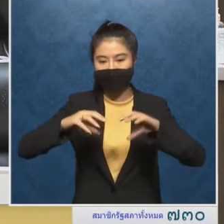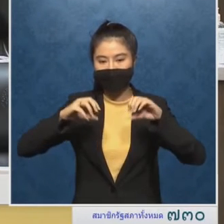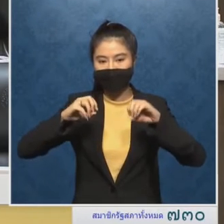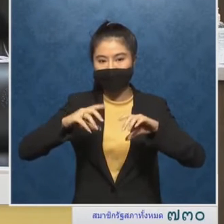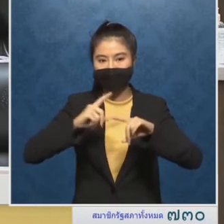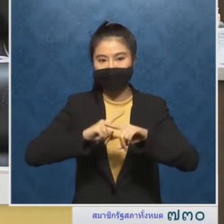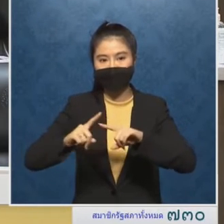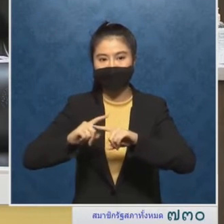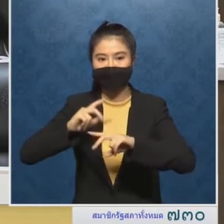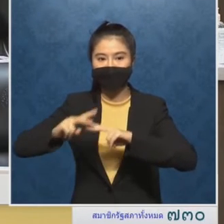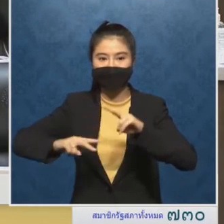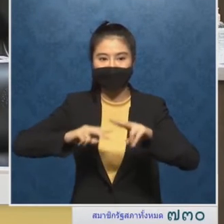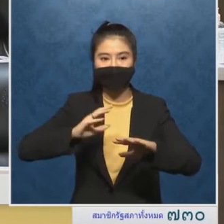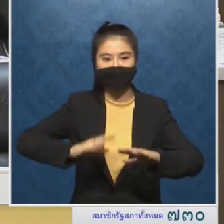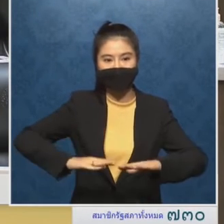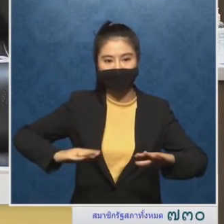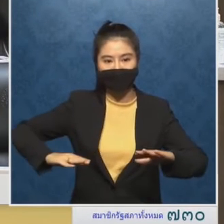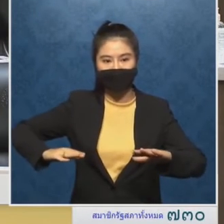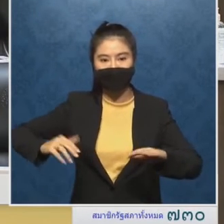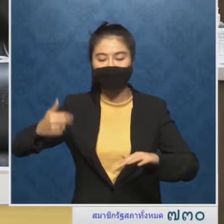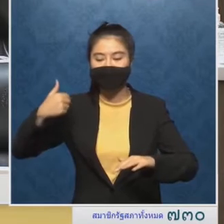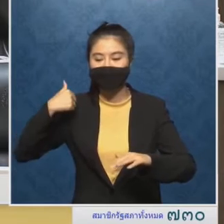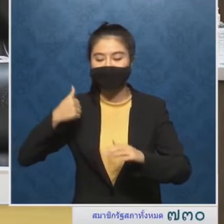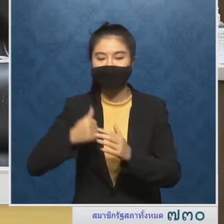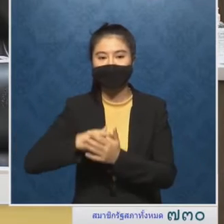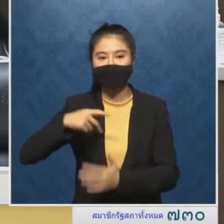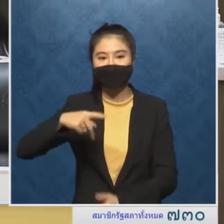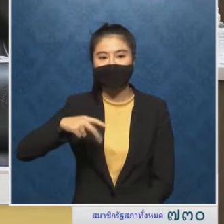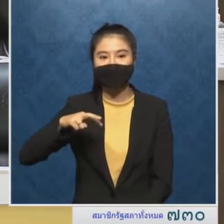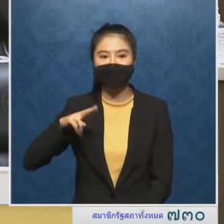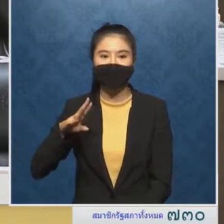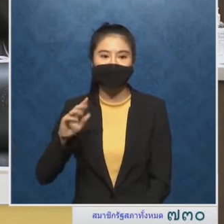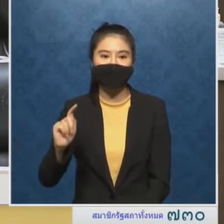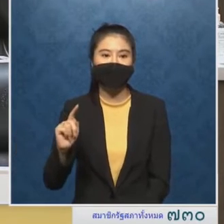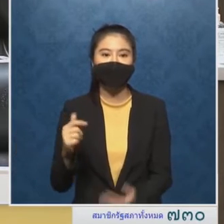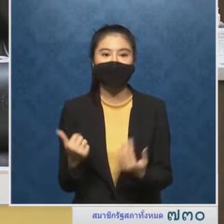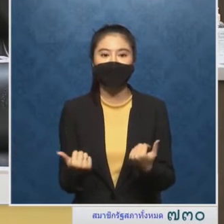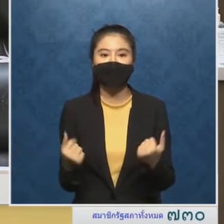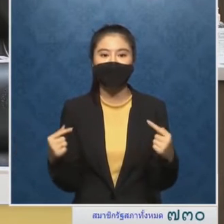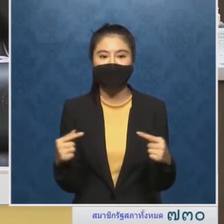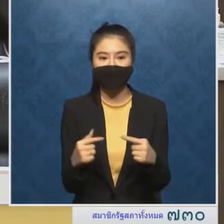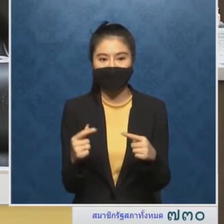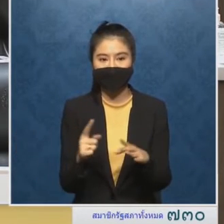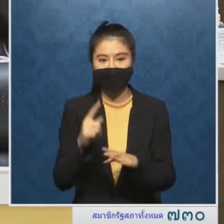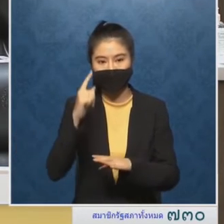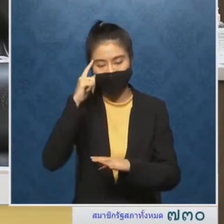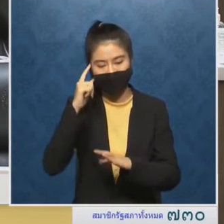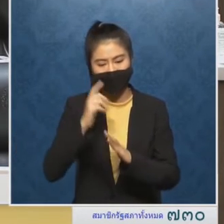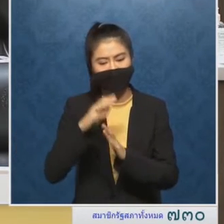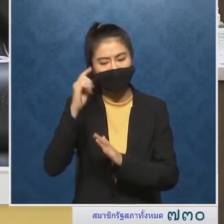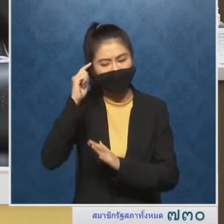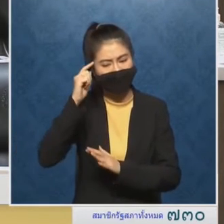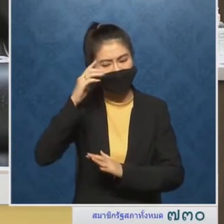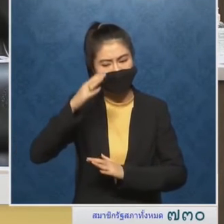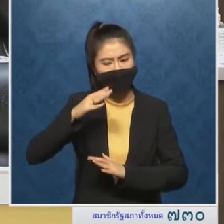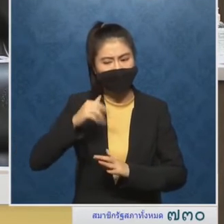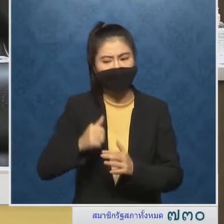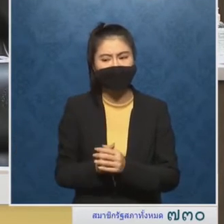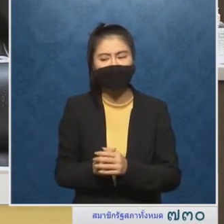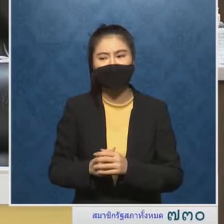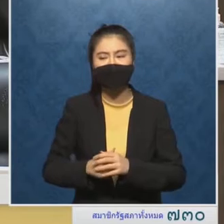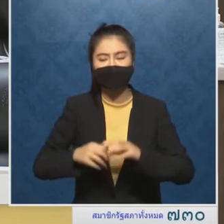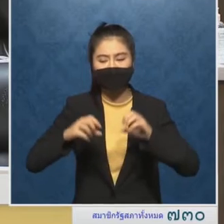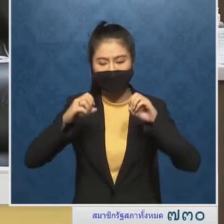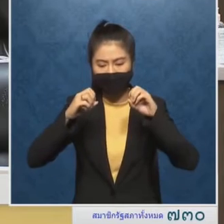ในส่วนที่เกี่วกับคสบัตครูนั้น ร่างพระราชบนยัฉบับนี้ก็ดเหอนวจะคาดหวังให้ครูนี่ตองเป็นคน